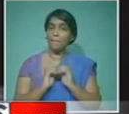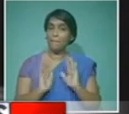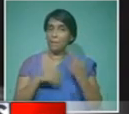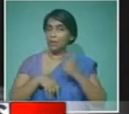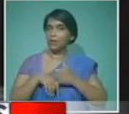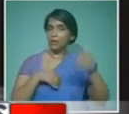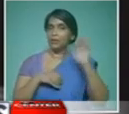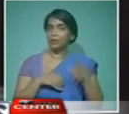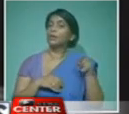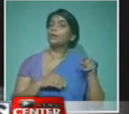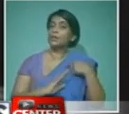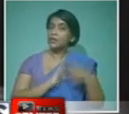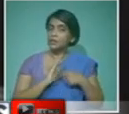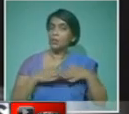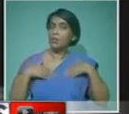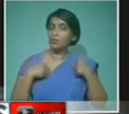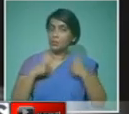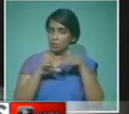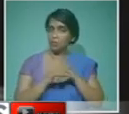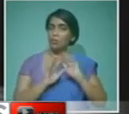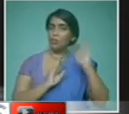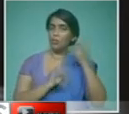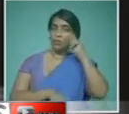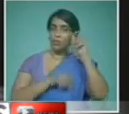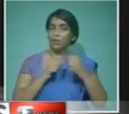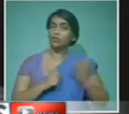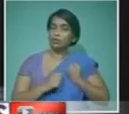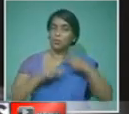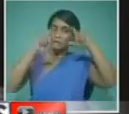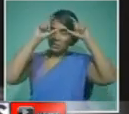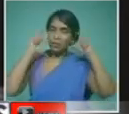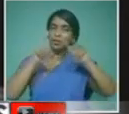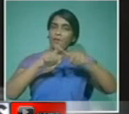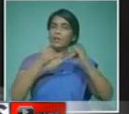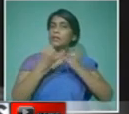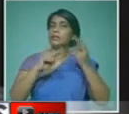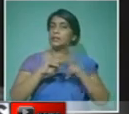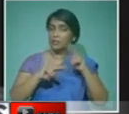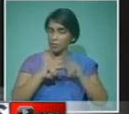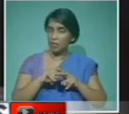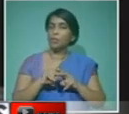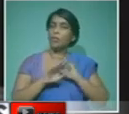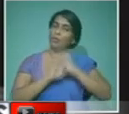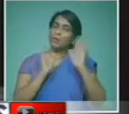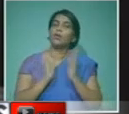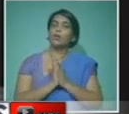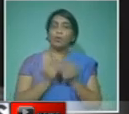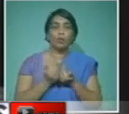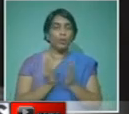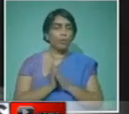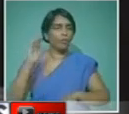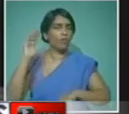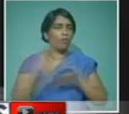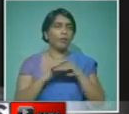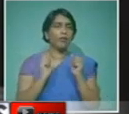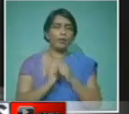සීමාව තුළ ශ්‍රී ලංකාවේ සෞඛ්‍ය ශේත්‍රයේ සෑම කෙනෙක්ම වෛද්‍යවරුන් හෙදෙහෙදියන් අනෙකුත් කාර්ය මණ්ඩල සියලුම කෙනෙක්ම තමුන්ගේ උපරිම